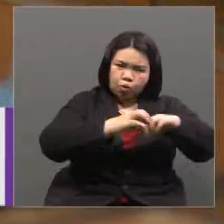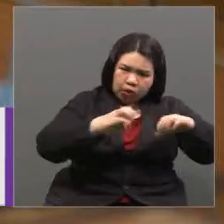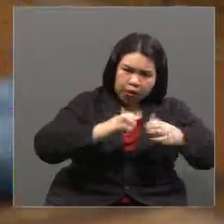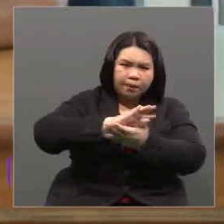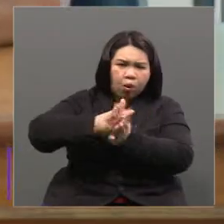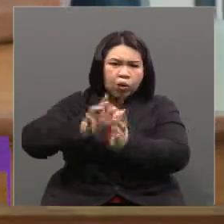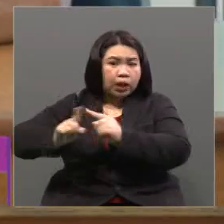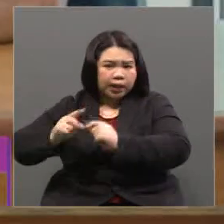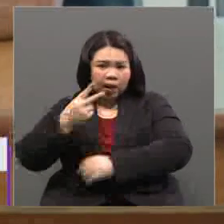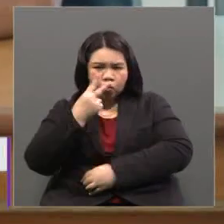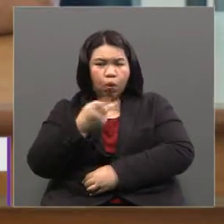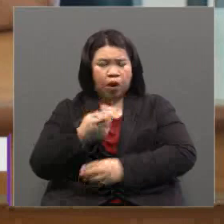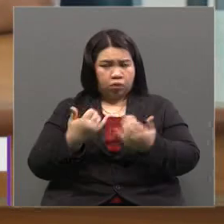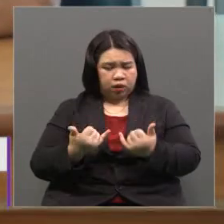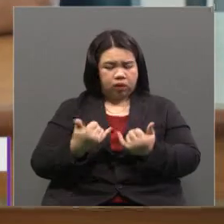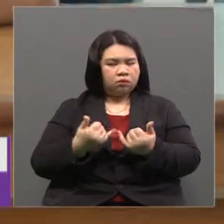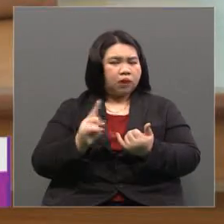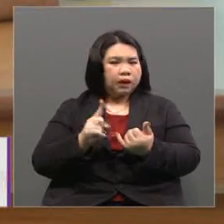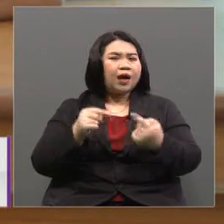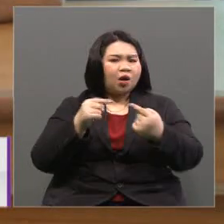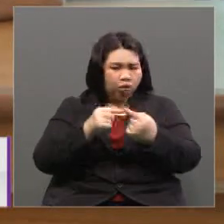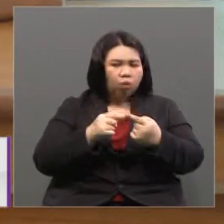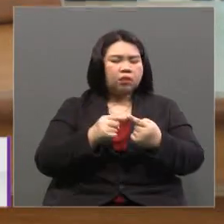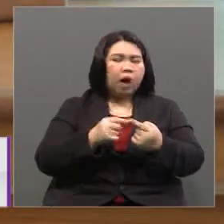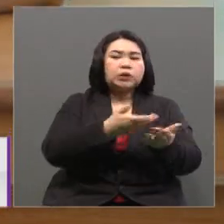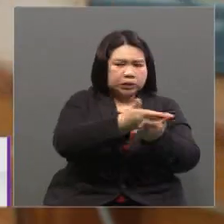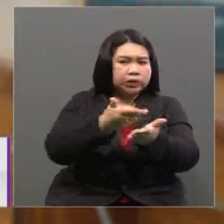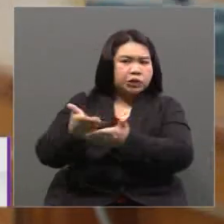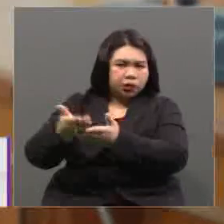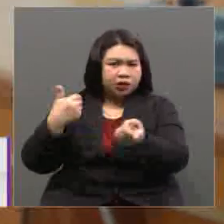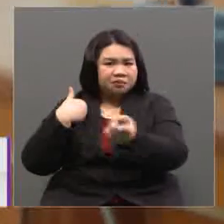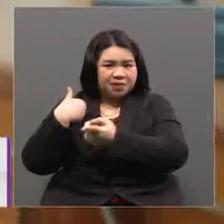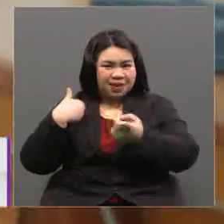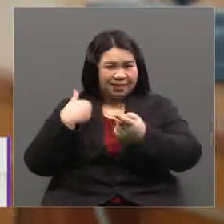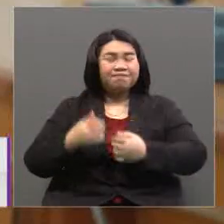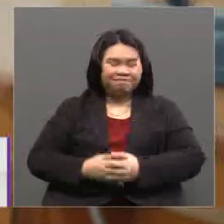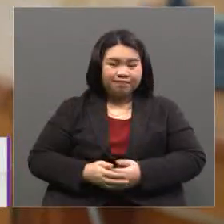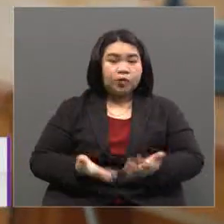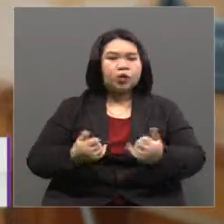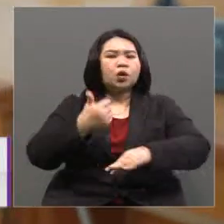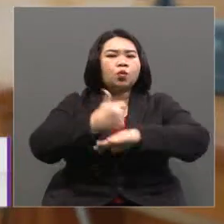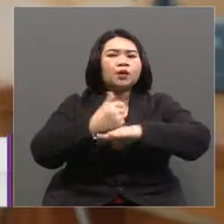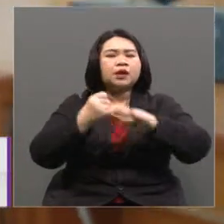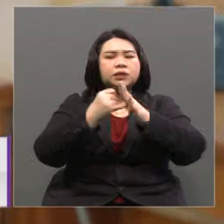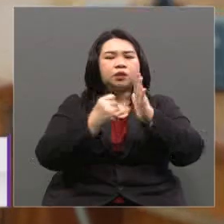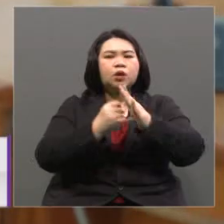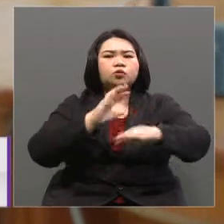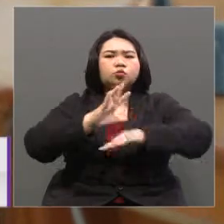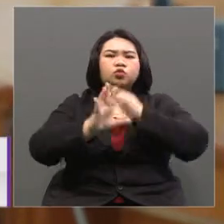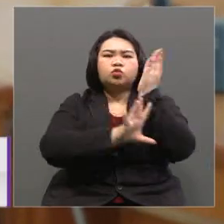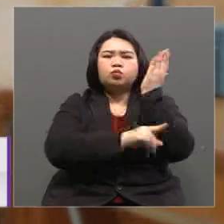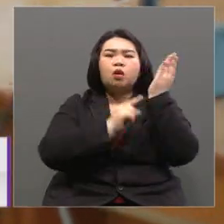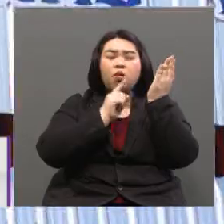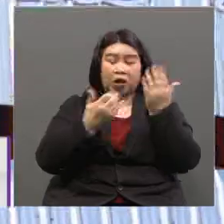หลังสวนเนื่องจากว่าตอนนี้เข้าสู่ฤดูการเก็บเกี่ยวผลไม้แล้วด้วยค่ะท่านผู้ว่าชุมพรบอกว่าตอนนี้ทุเรียนของ